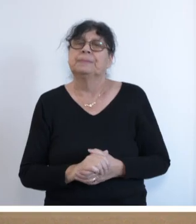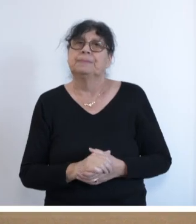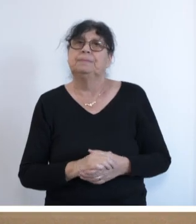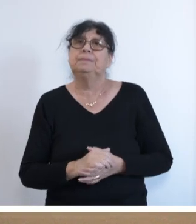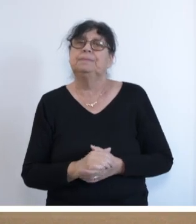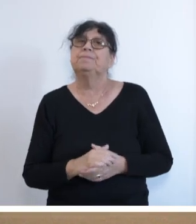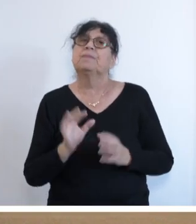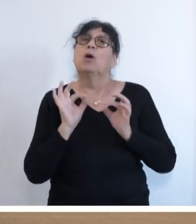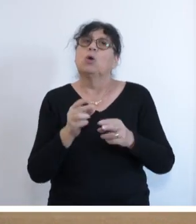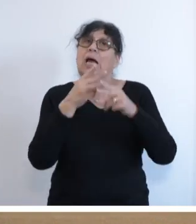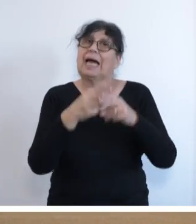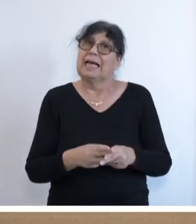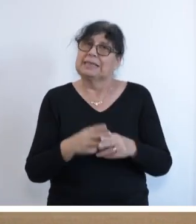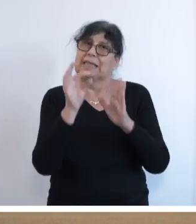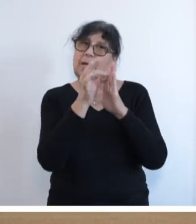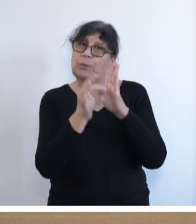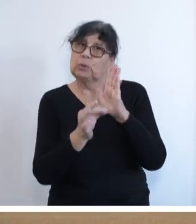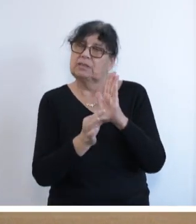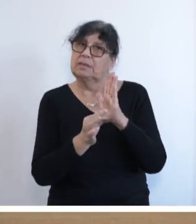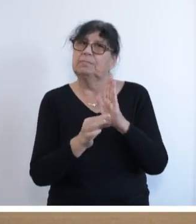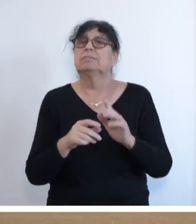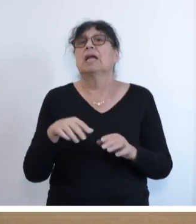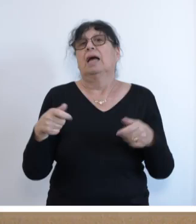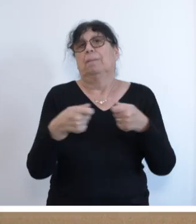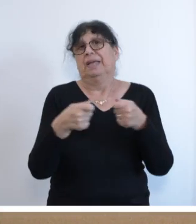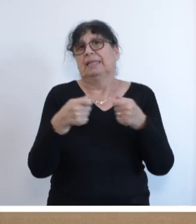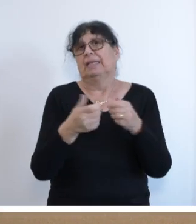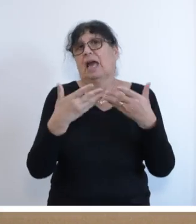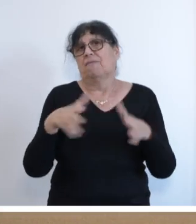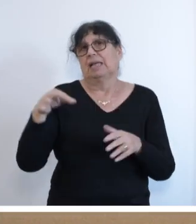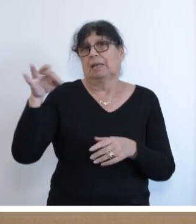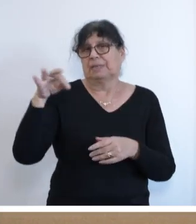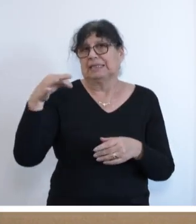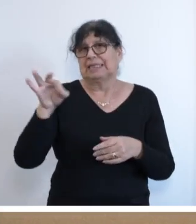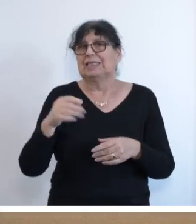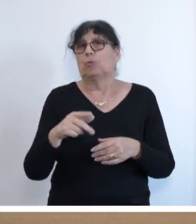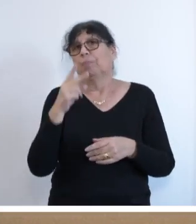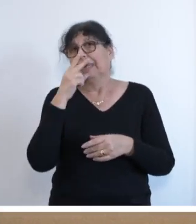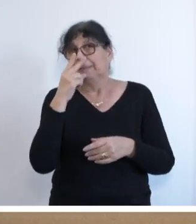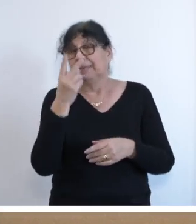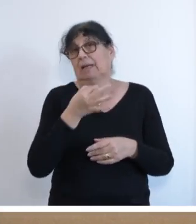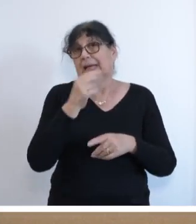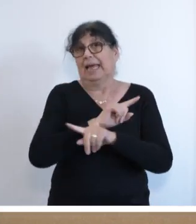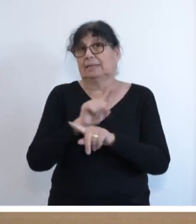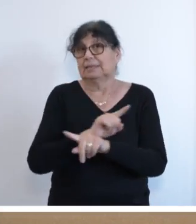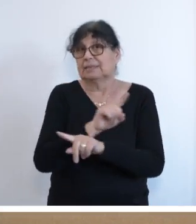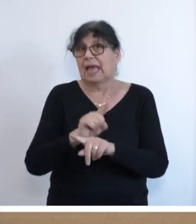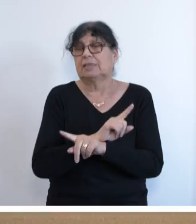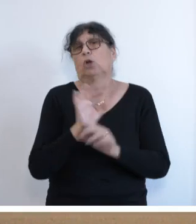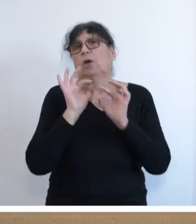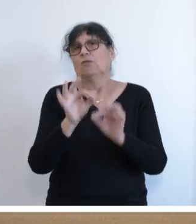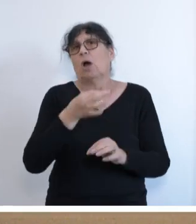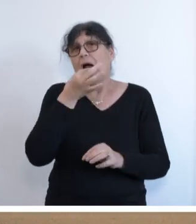Für die übrigen Tagesordnungspunkte haben sich die Mitglieder des erweiterten Präsidiums im Hinblick auf die Redezeit für die